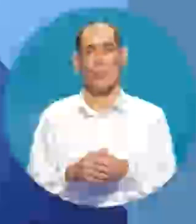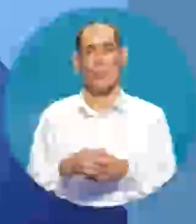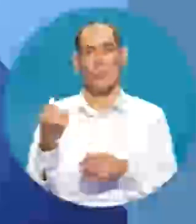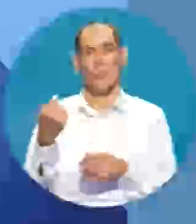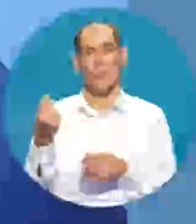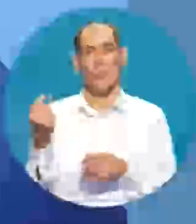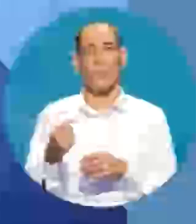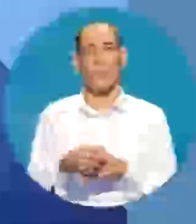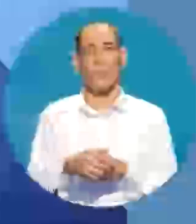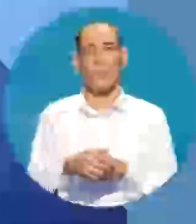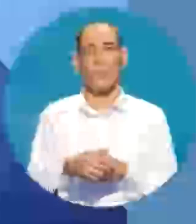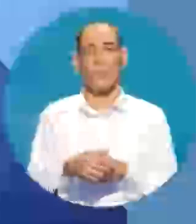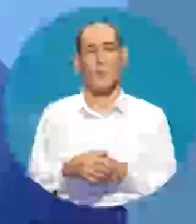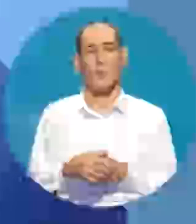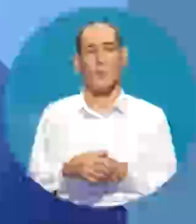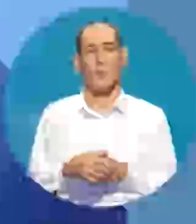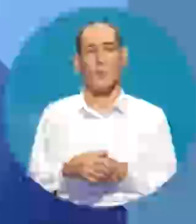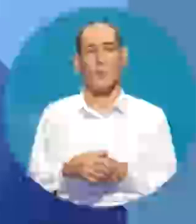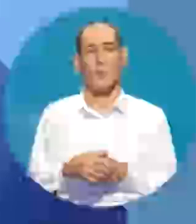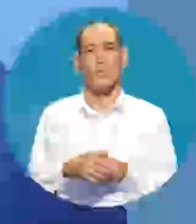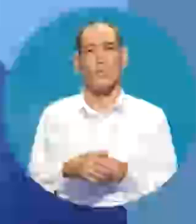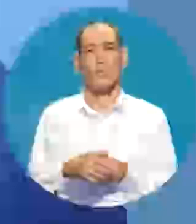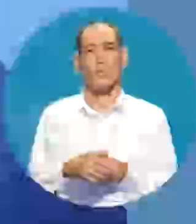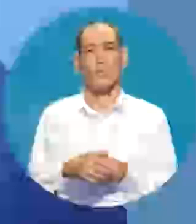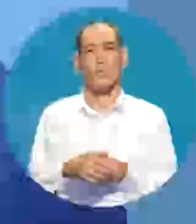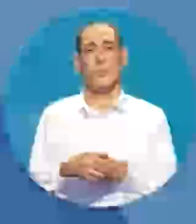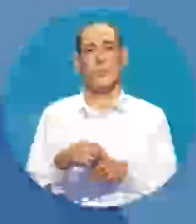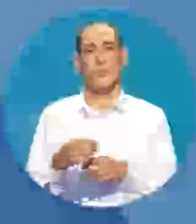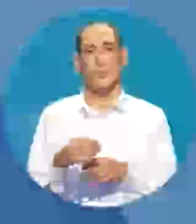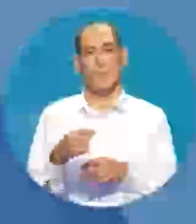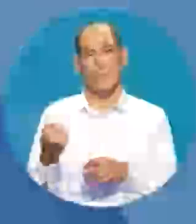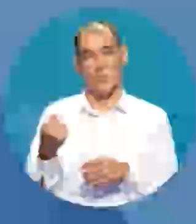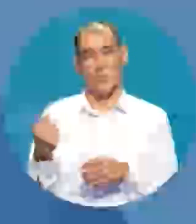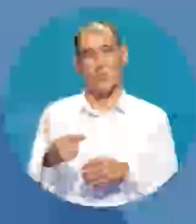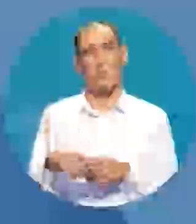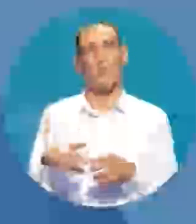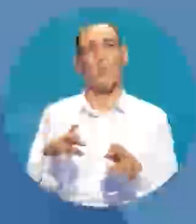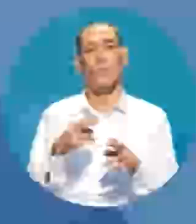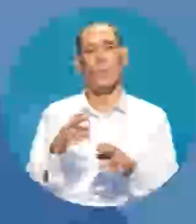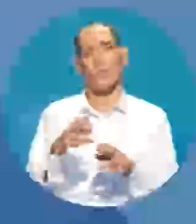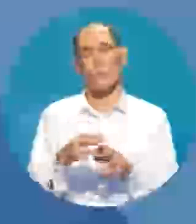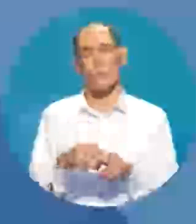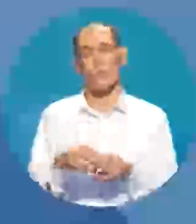Azğantay ziyat yerleri bolsa kol jardeminde alıp tastay beruge boladı onu.